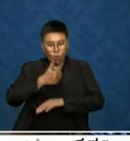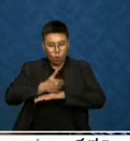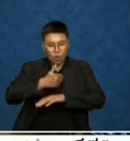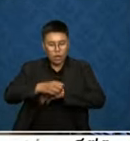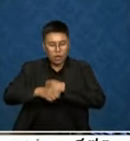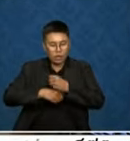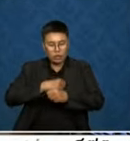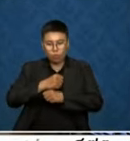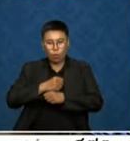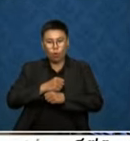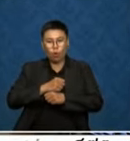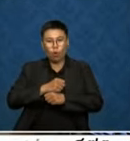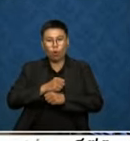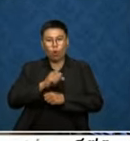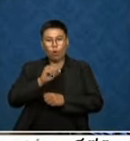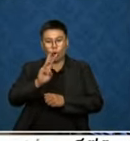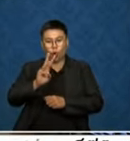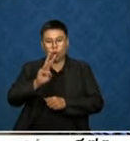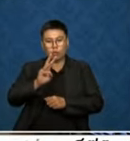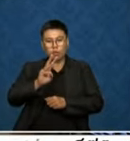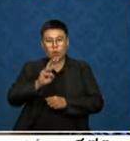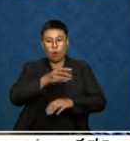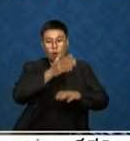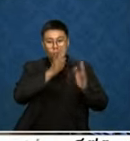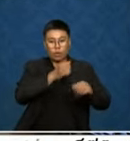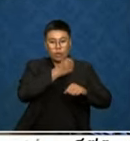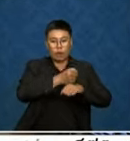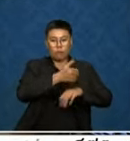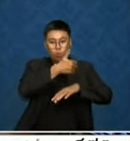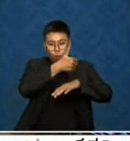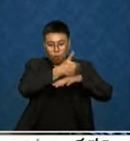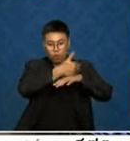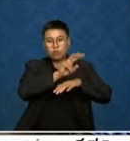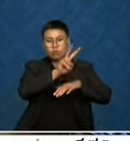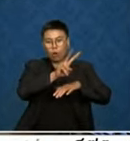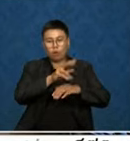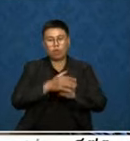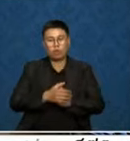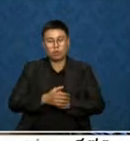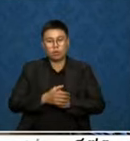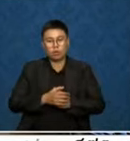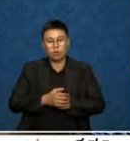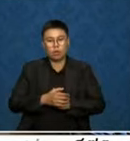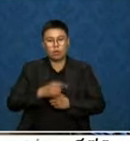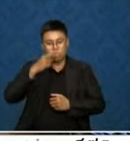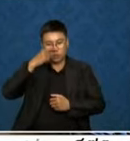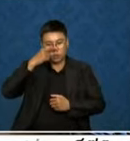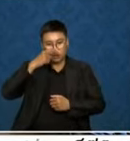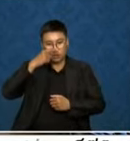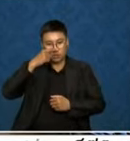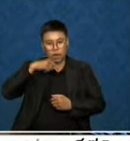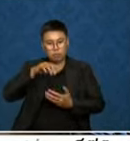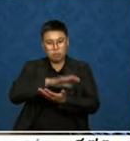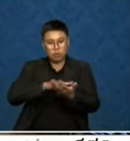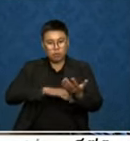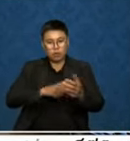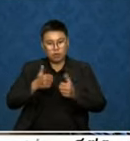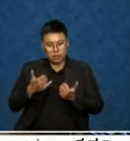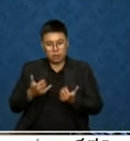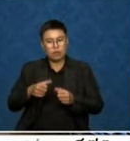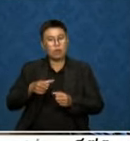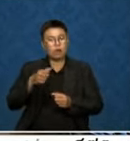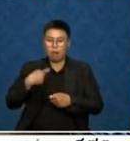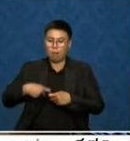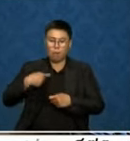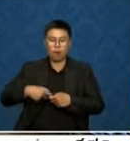ค้ชเขาทำจริงและสิ่งที่เขากล่าวอ้างนั้นเป็นเรื่องจริงประเทศไทยน่าจะอยู่ยากแล้วครับดัง